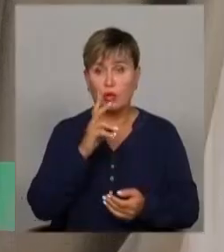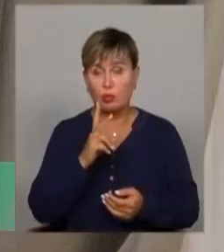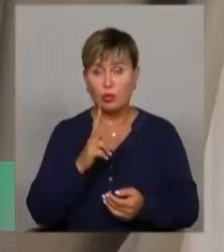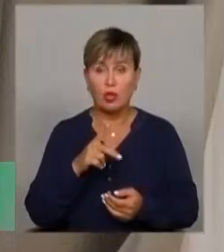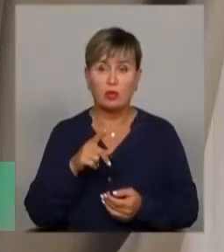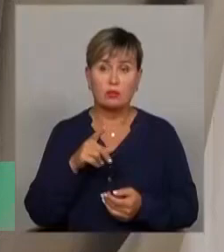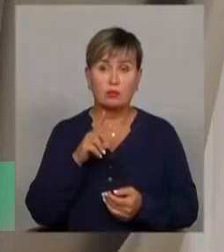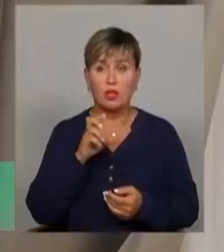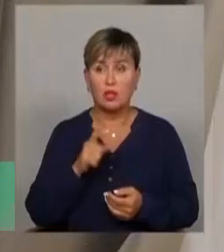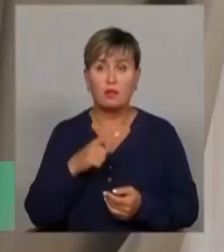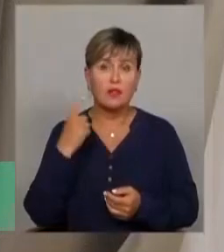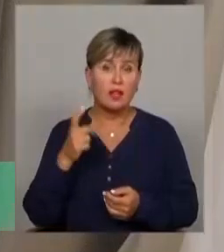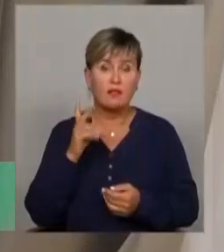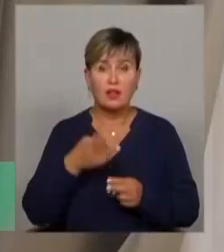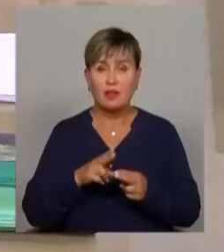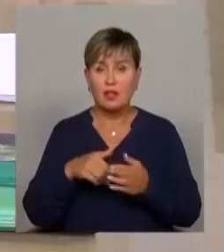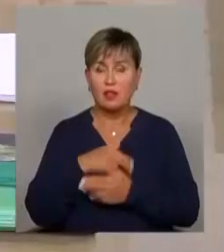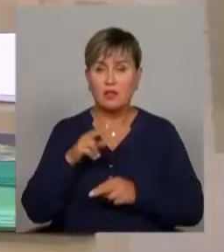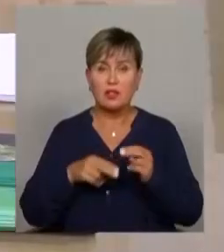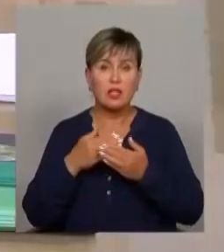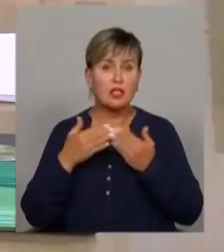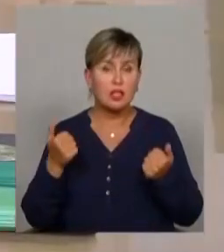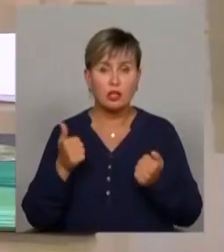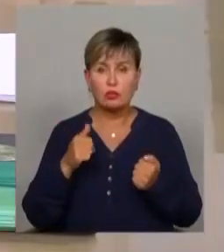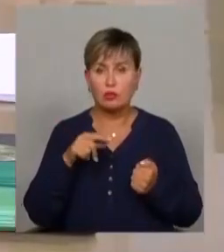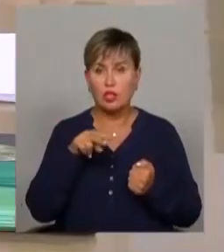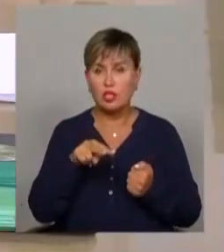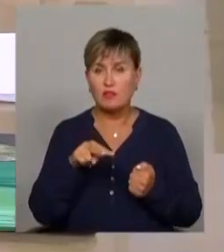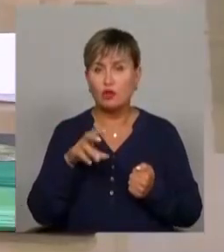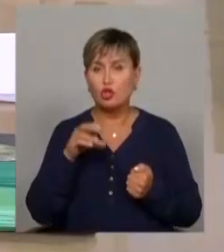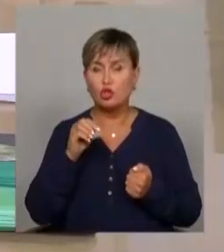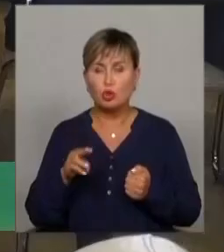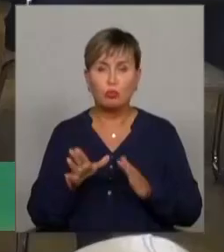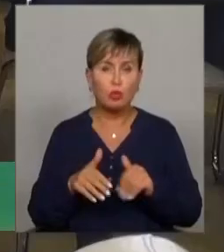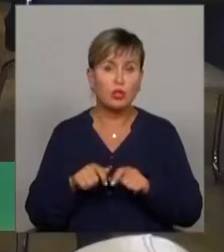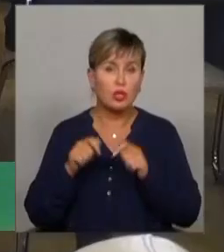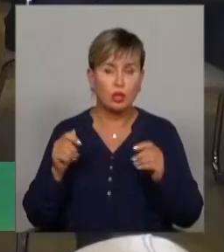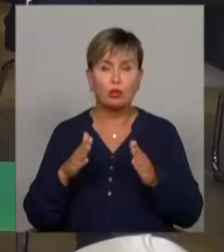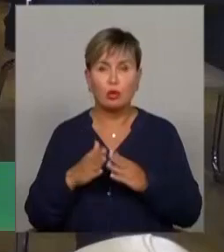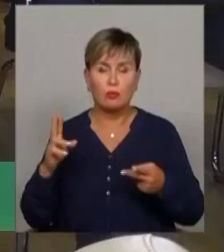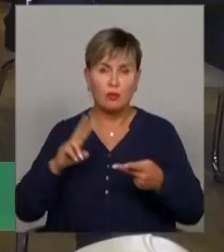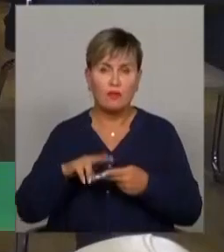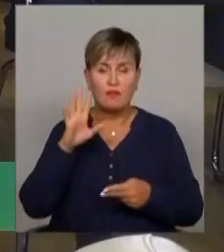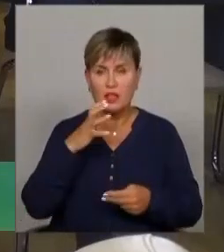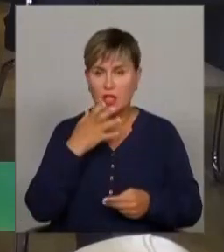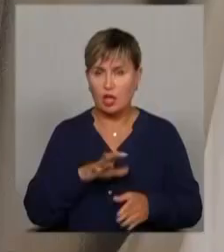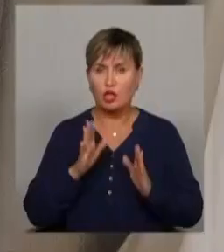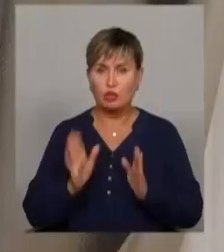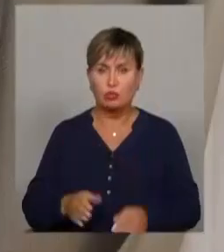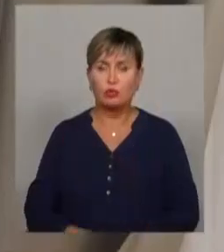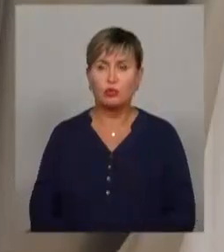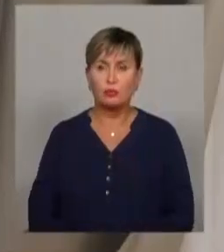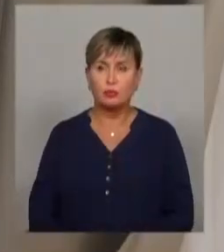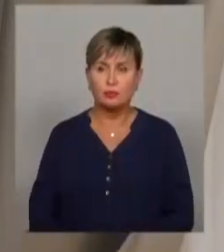тем, что владельцев квартир в этой новостройке нет лицевых щитов. Мол, после их открытия дом подключат к системе горячего водоснабжения.